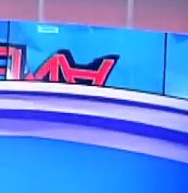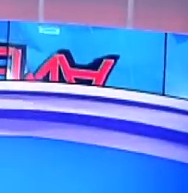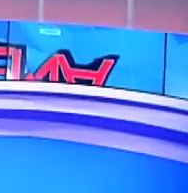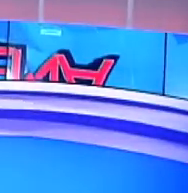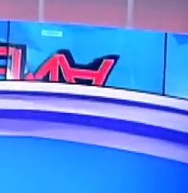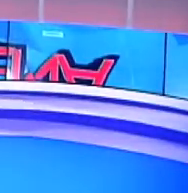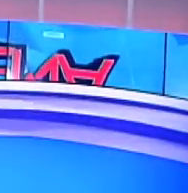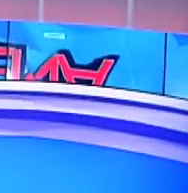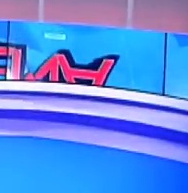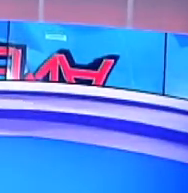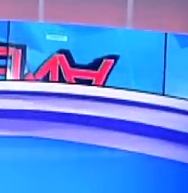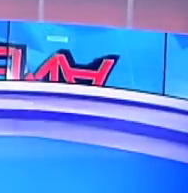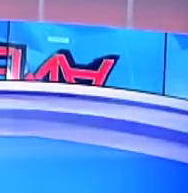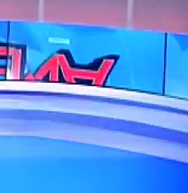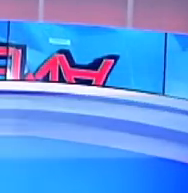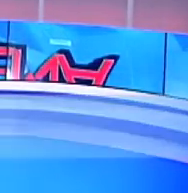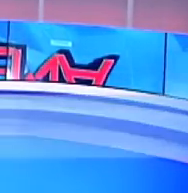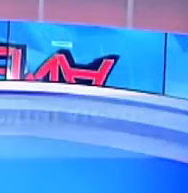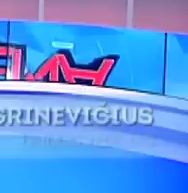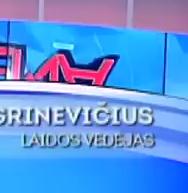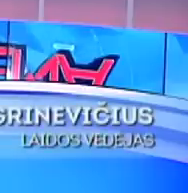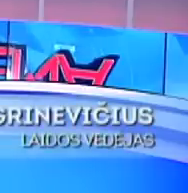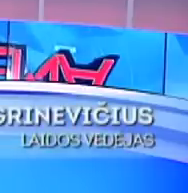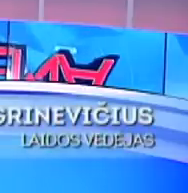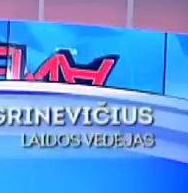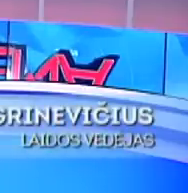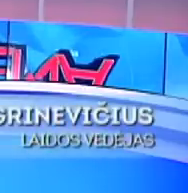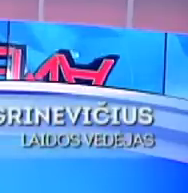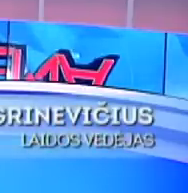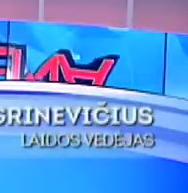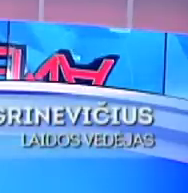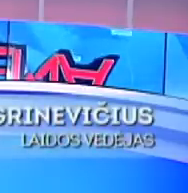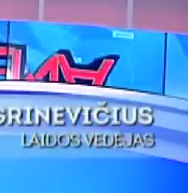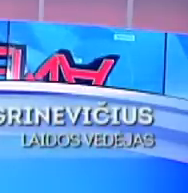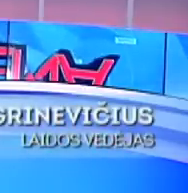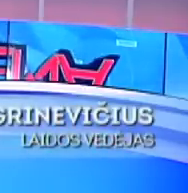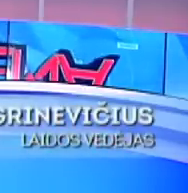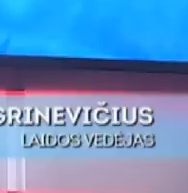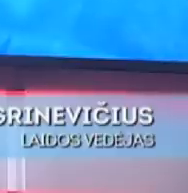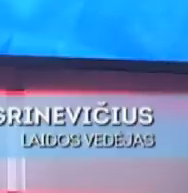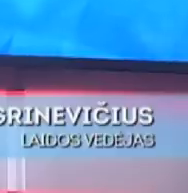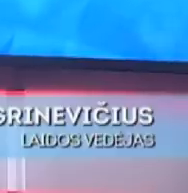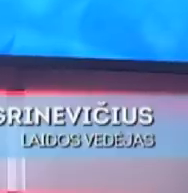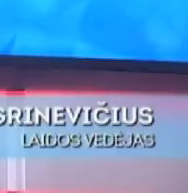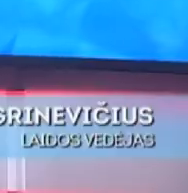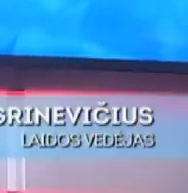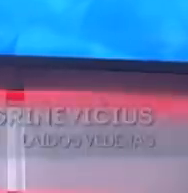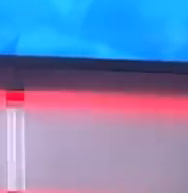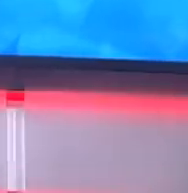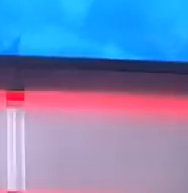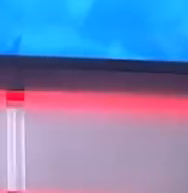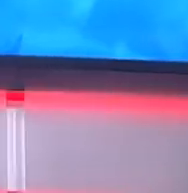Gerą dieną, ačiū, kad žiūrite Lietuvos ryto televiziją, eteryje ir gyvenime nauja diena. Laidą pradedame kalbėdamiesi